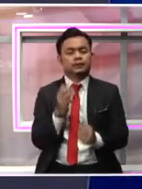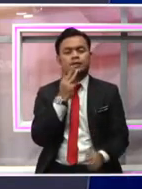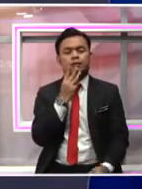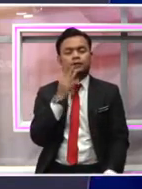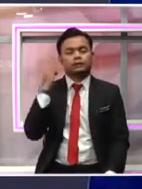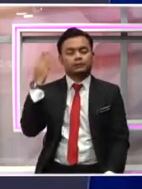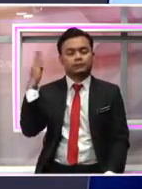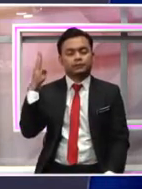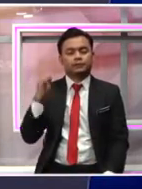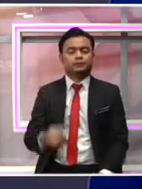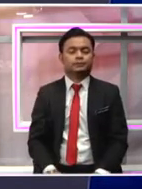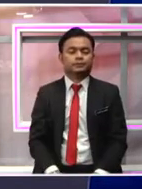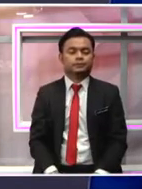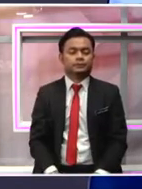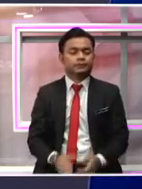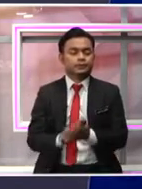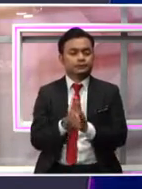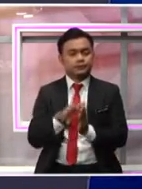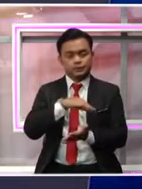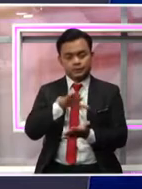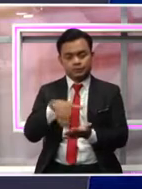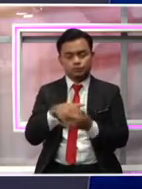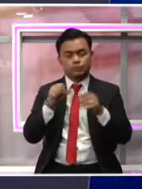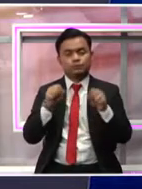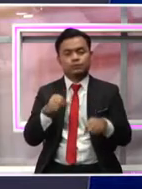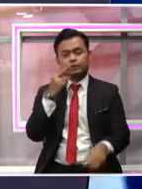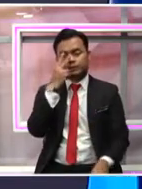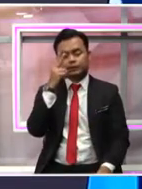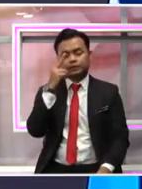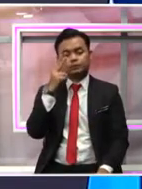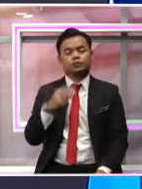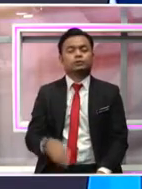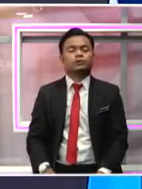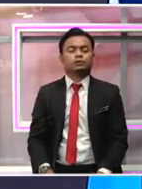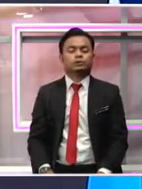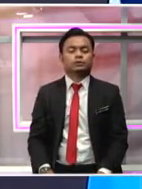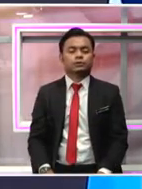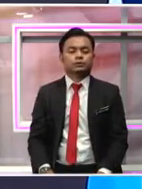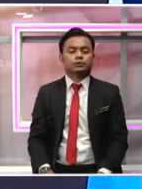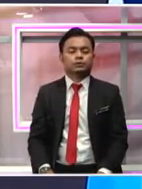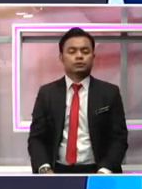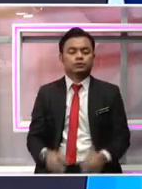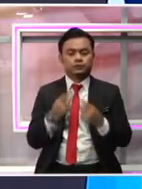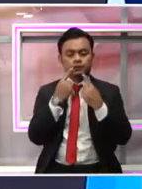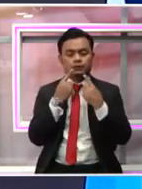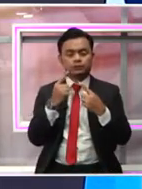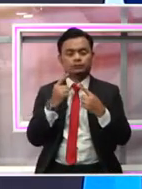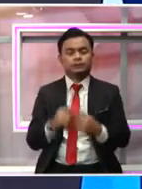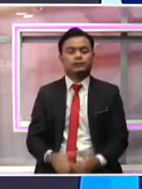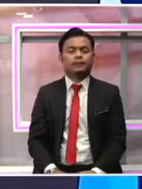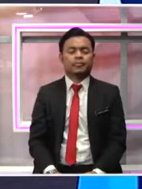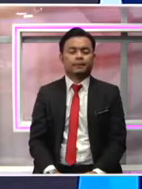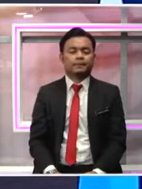jawaban masing-masing Wow nyesel dan anak-anak murid juga yogs